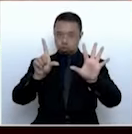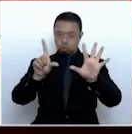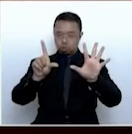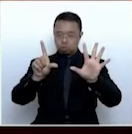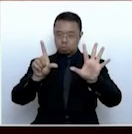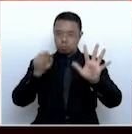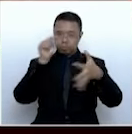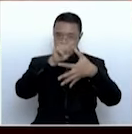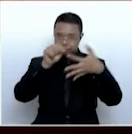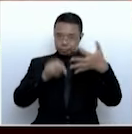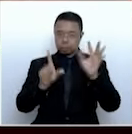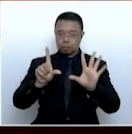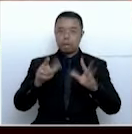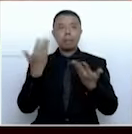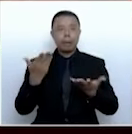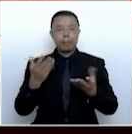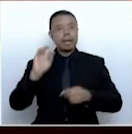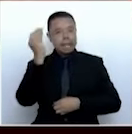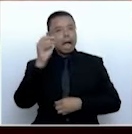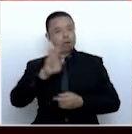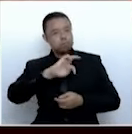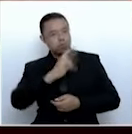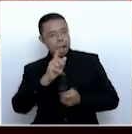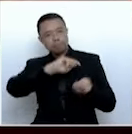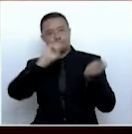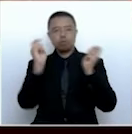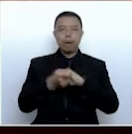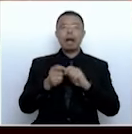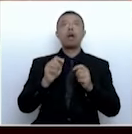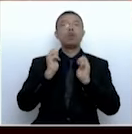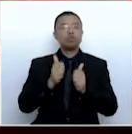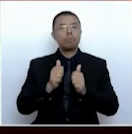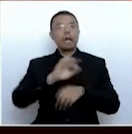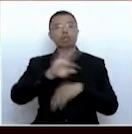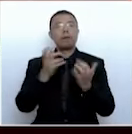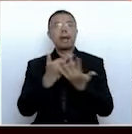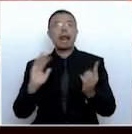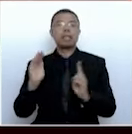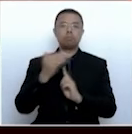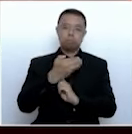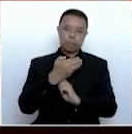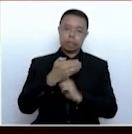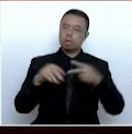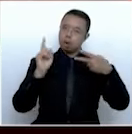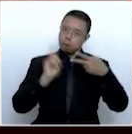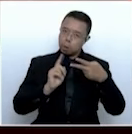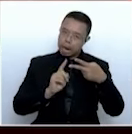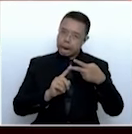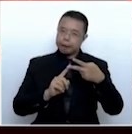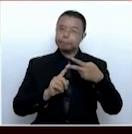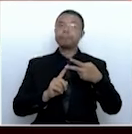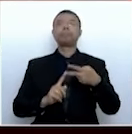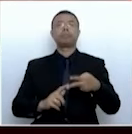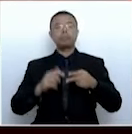adalah bagaimana transformasi Jakarta untuk melindungi keselamatan jiwa masyarakat. Yang kedua,